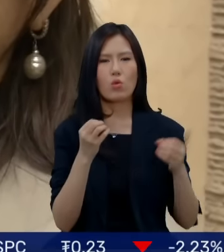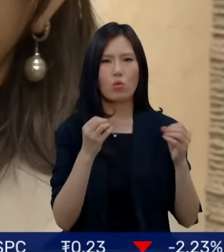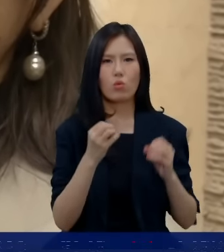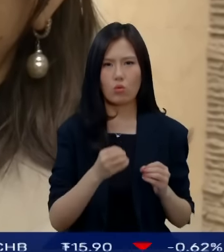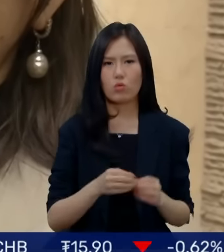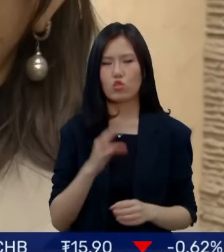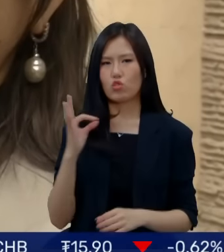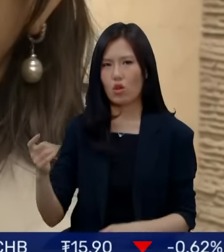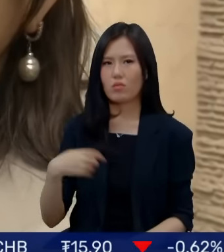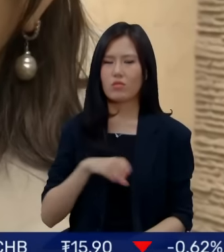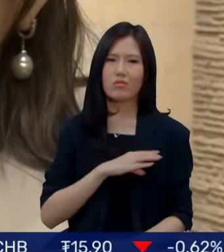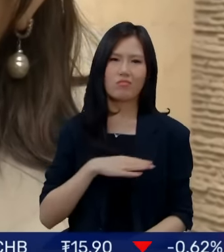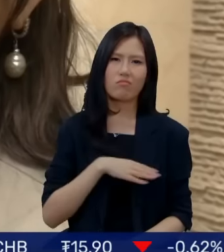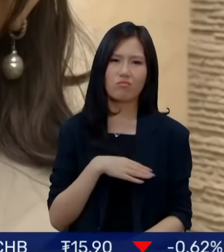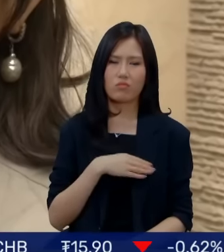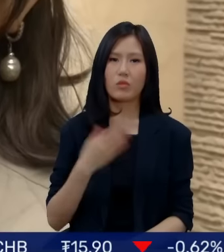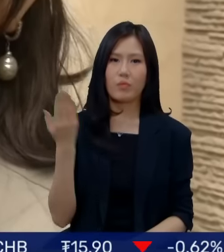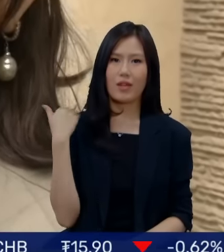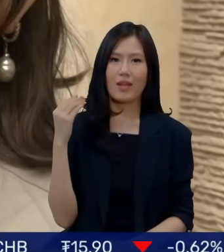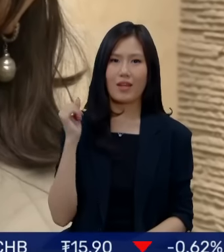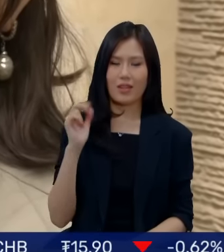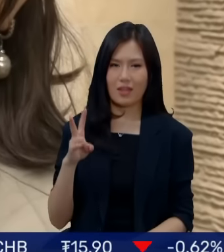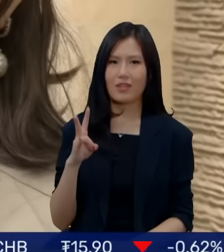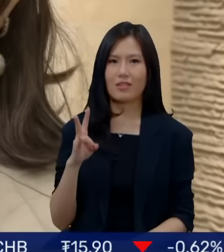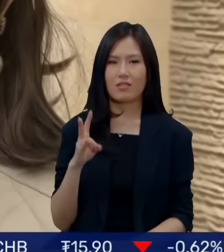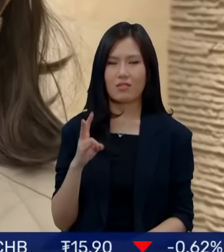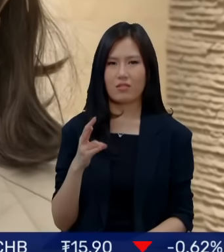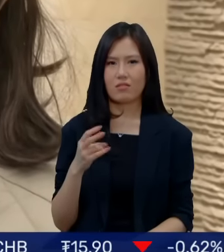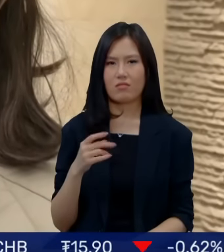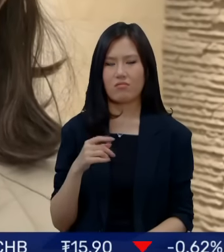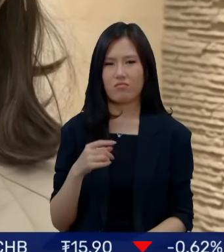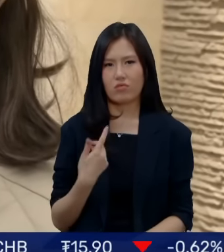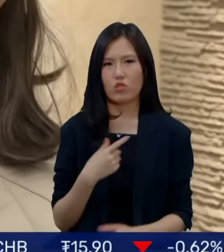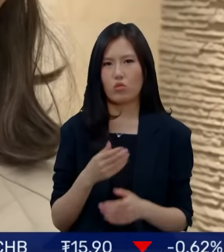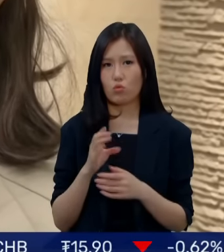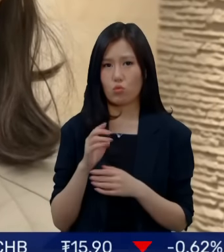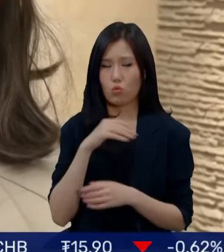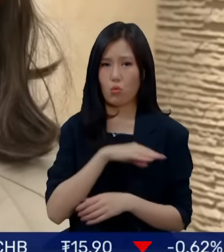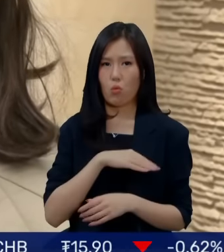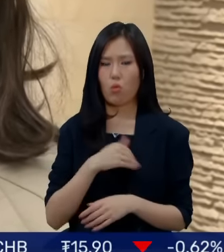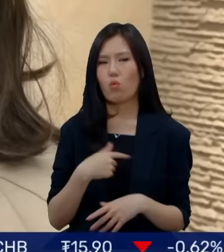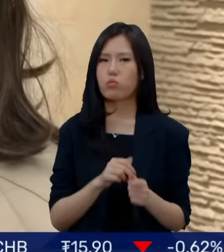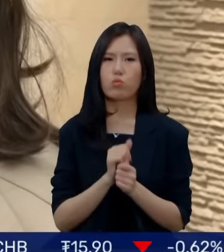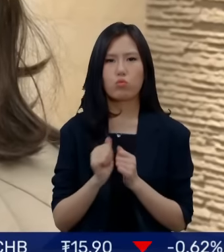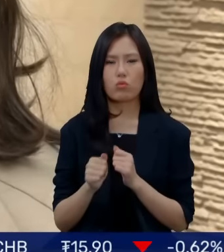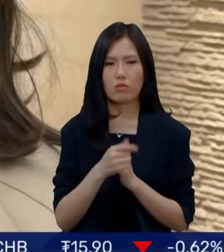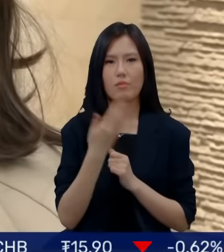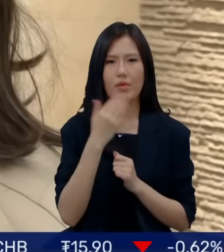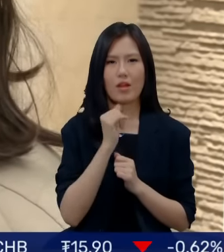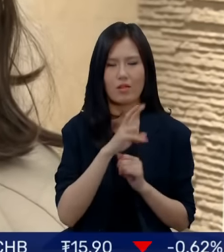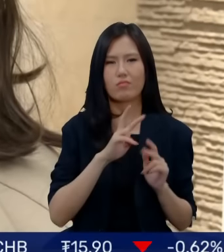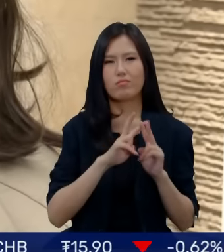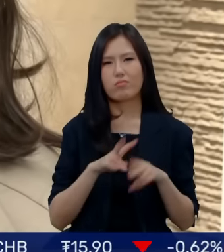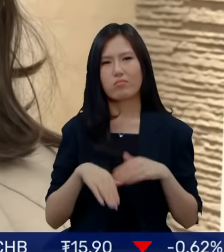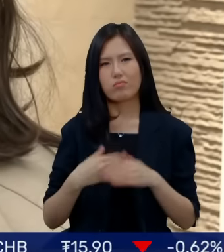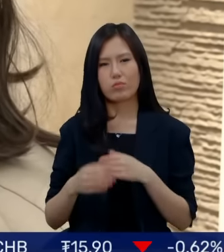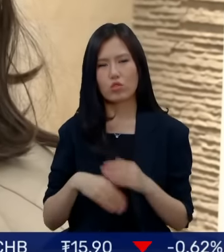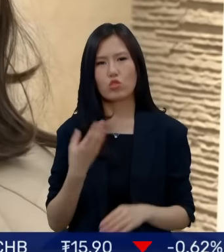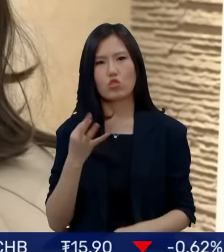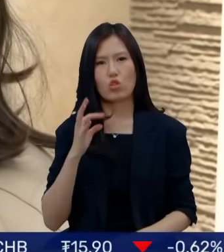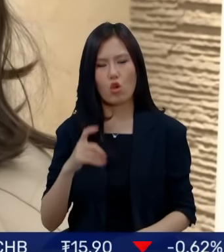сэтгэл хангамжгүй байгаасан болоод ер нь төлбөрөө өгөхгүй гэсэн тийм шалтгаанаар бол төлдгөө байсан. Тэгэл тэрнээс хойш яхаа сөөхийн үйл ажиллагаа